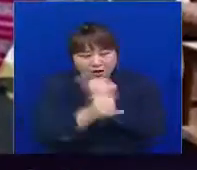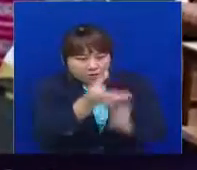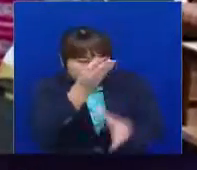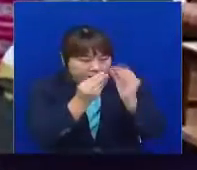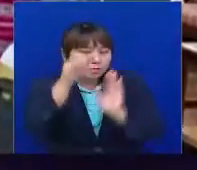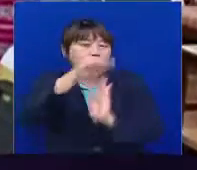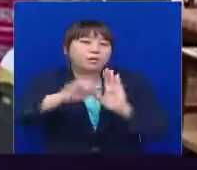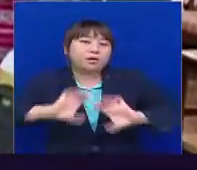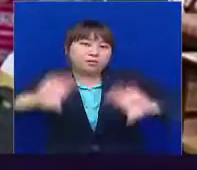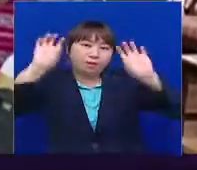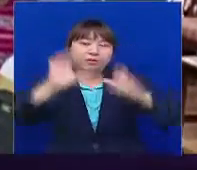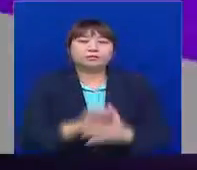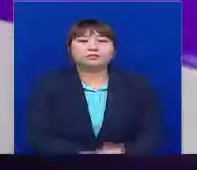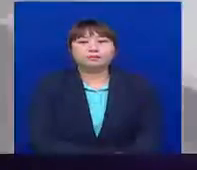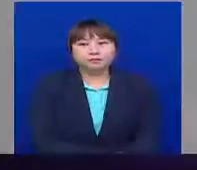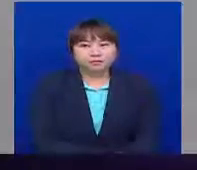บายของรัฐบาล